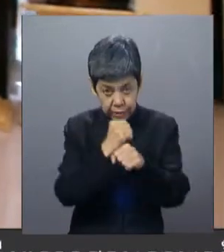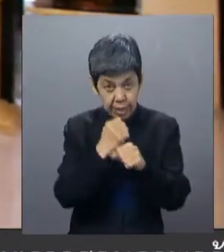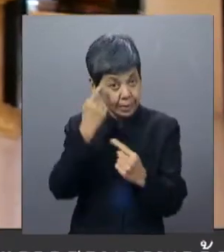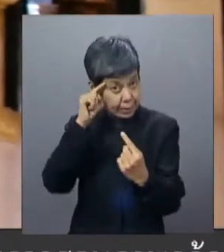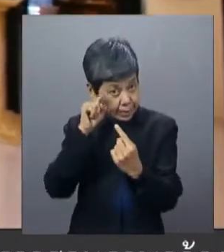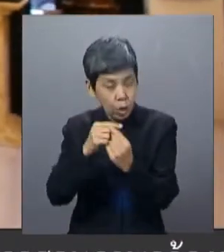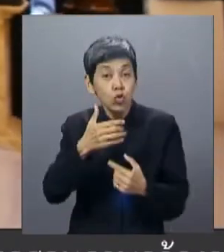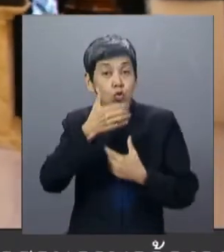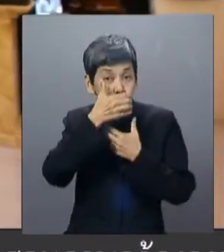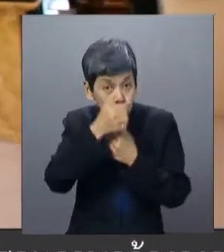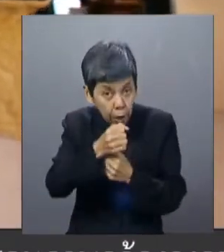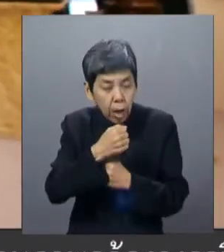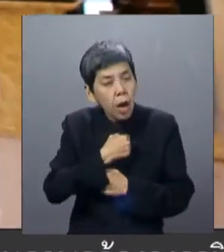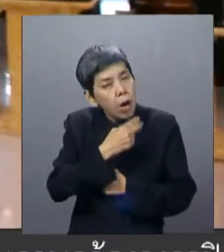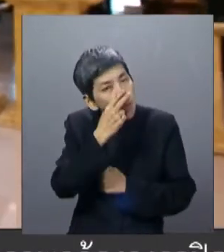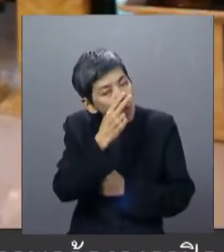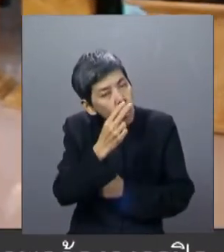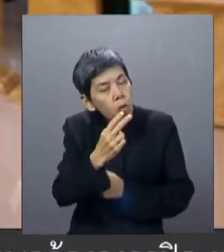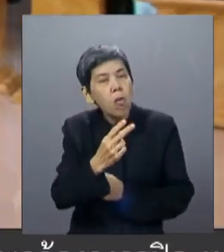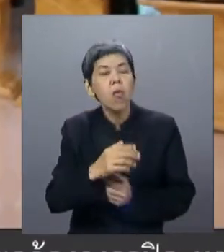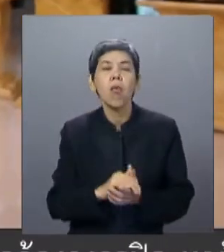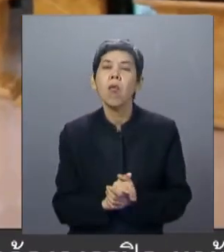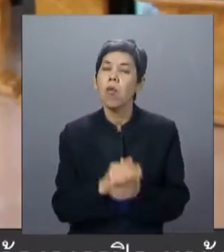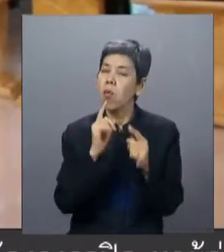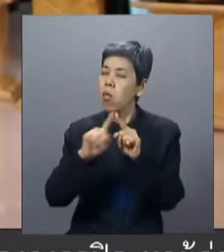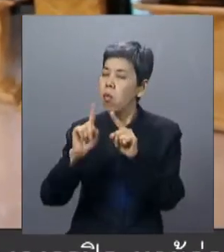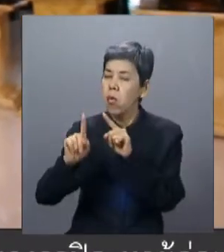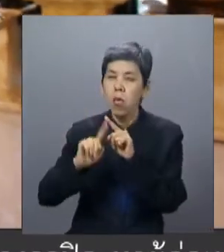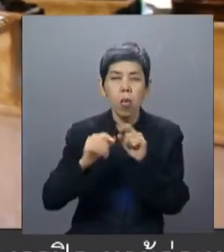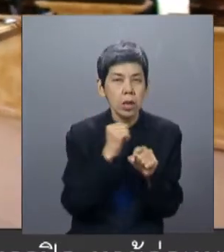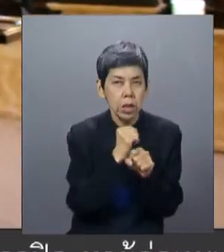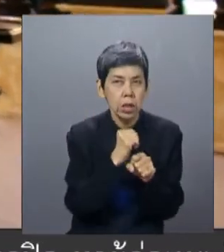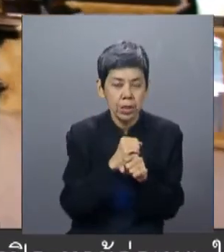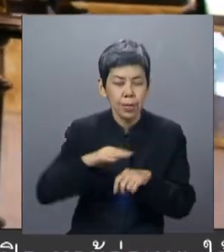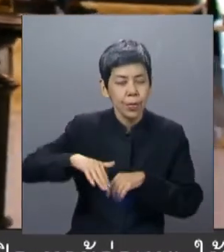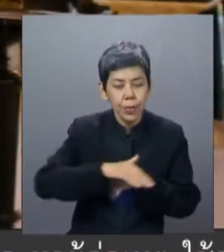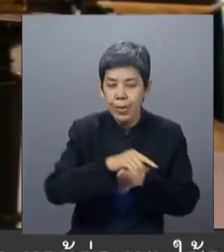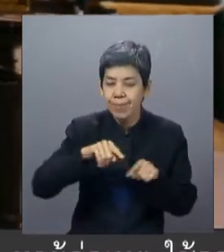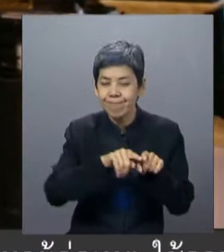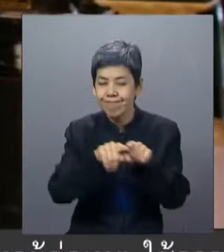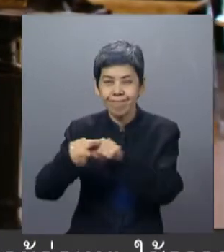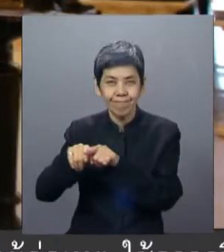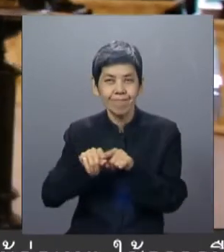ให้ผู้สนใจได้สัมผัสศิลปะหลากแรงบันดาลใจในพื้นที่เดียวกัน